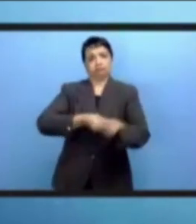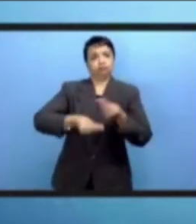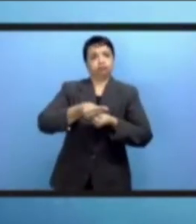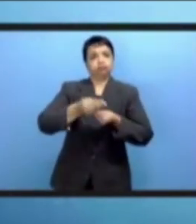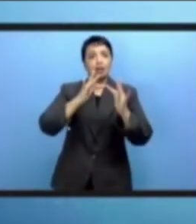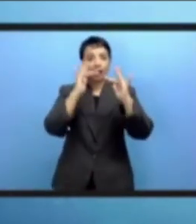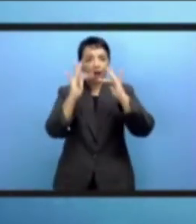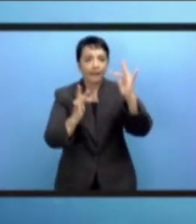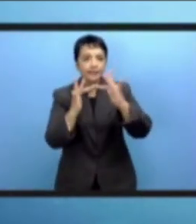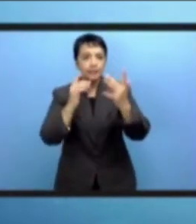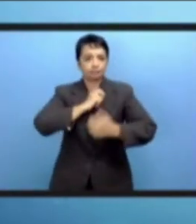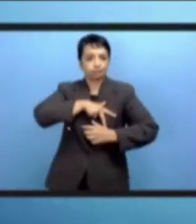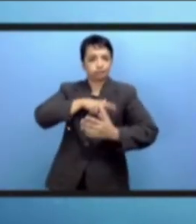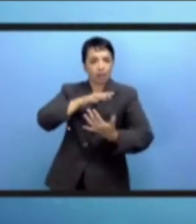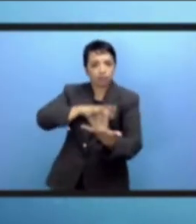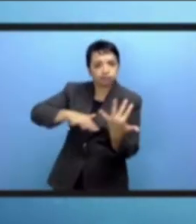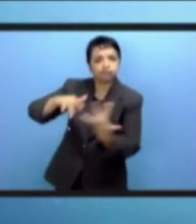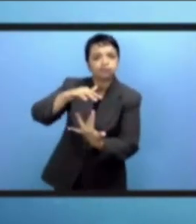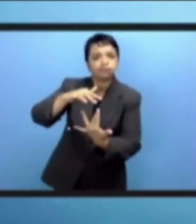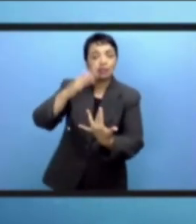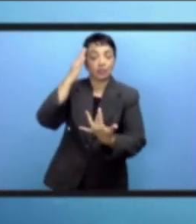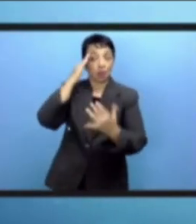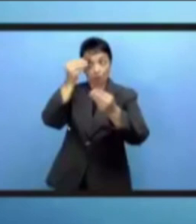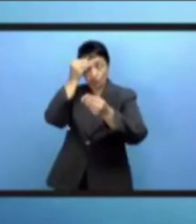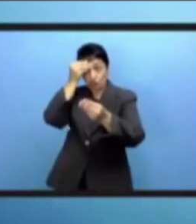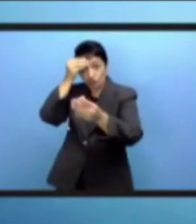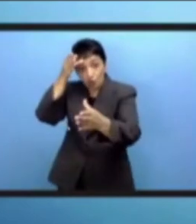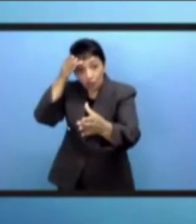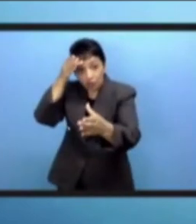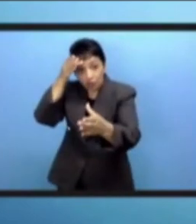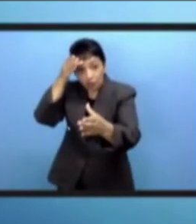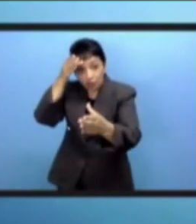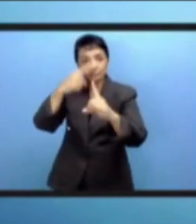социальное развитие невозможно без интернета.